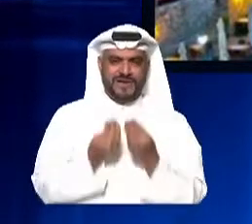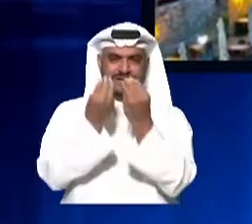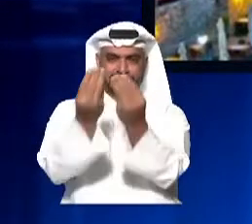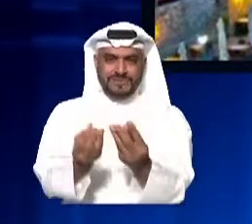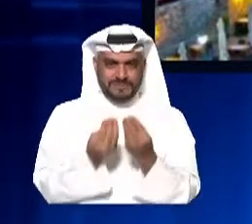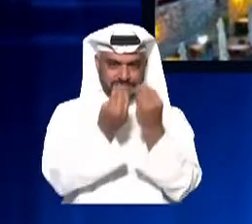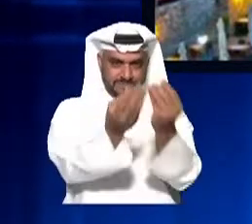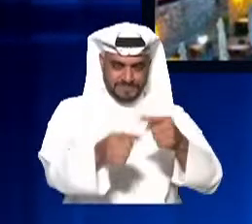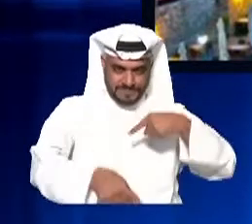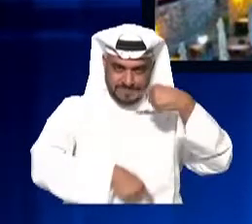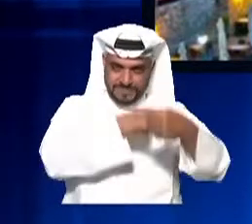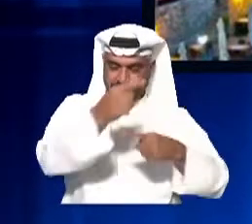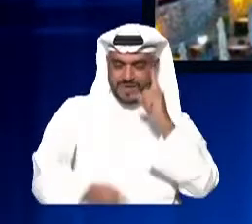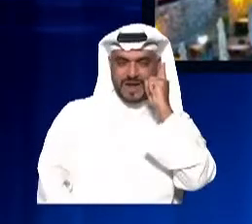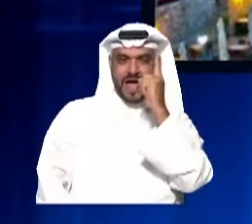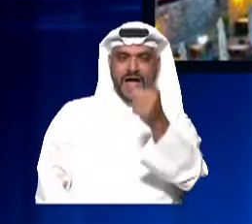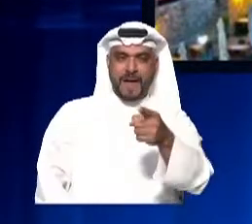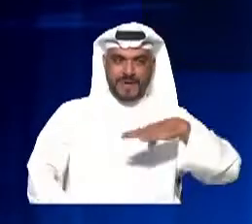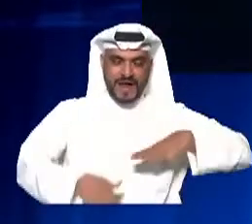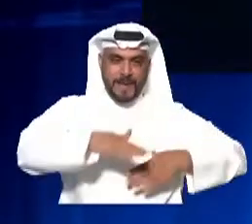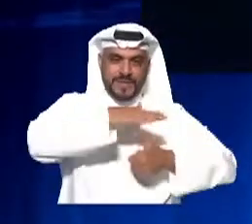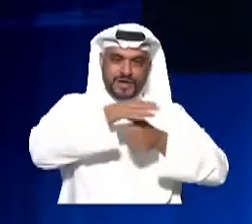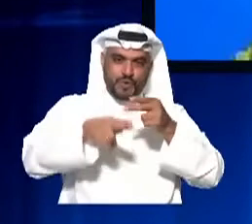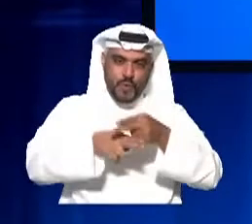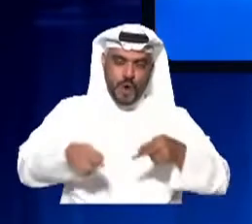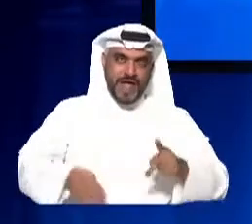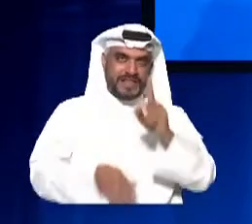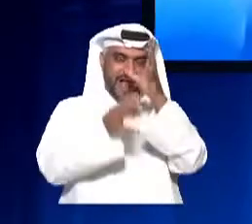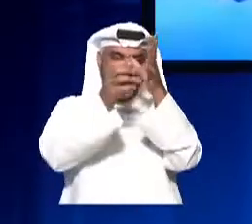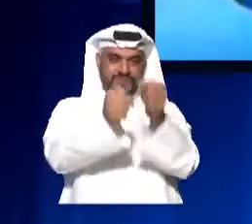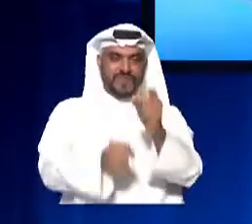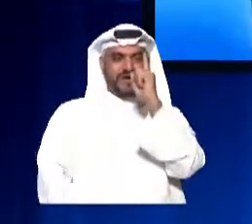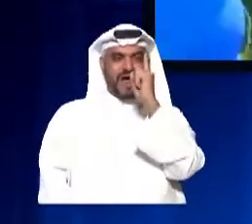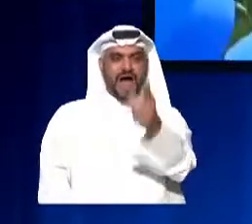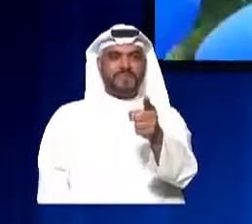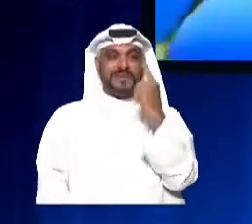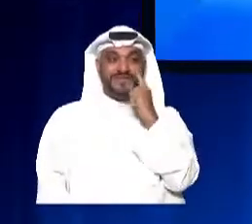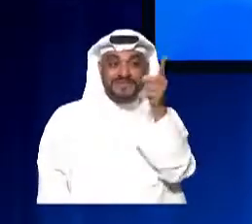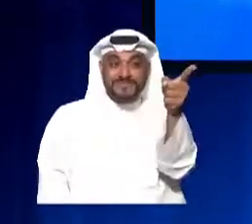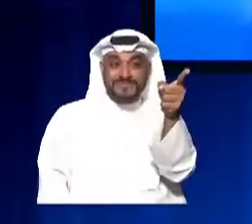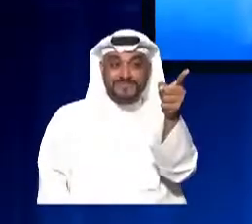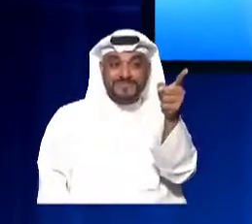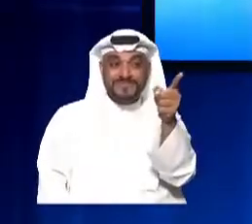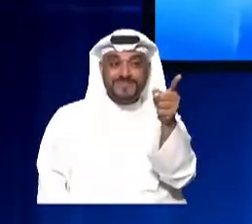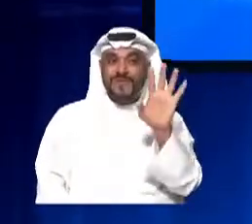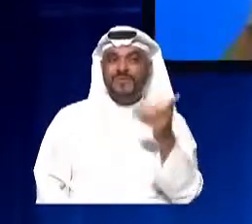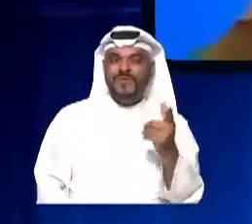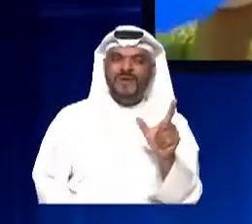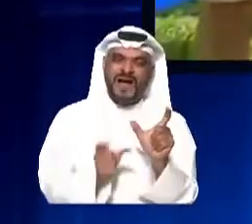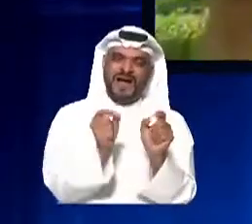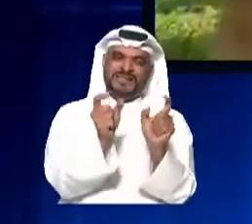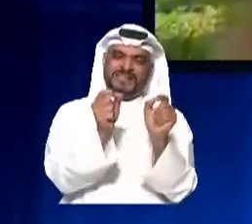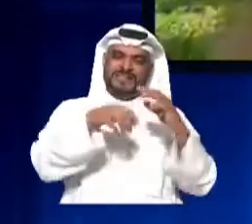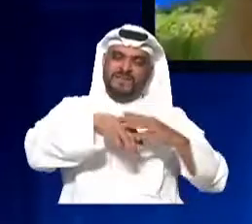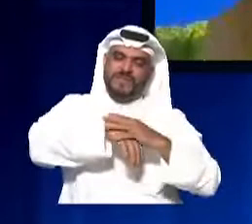مستمرة بتوجيهات من حضرة صاحب السمو أمير البلاد الشيخ نواف الأحمد بن جابر الصباح حفظه الله ورعاه